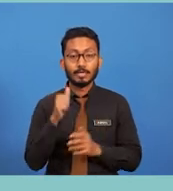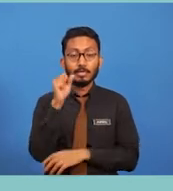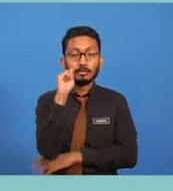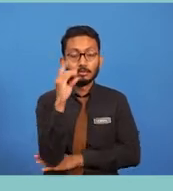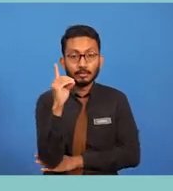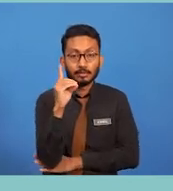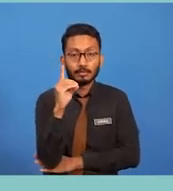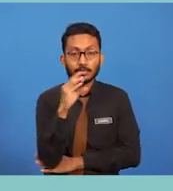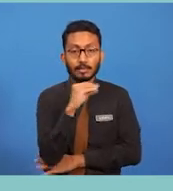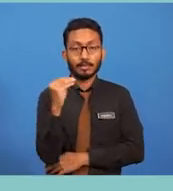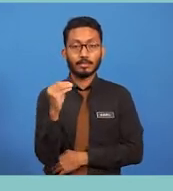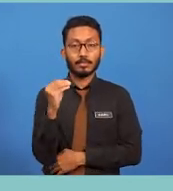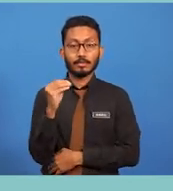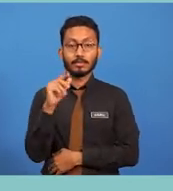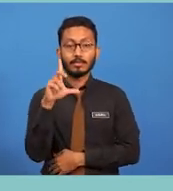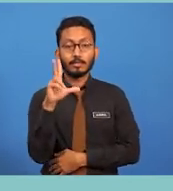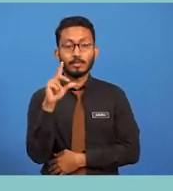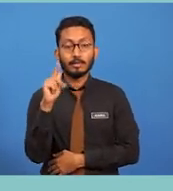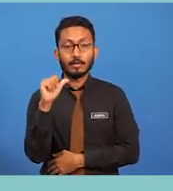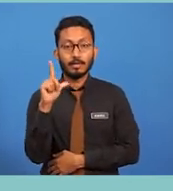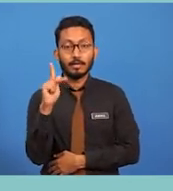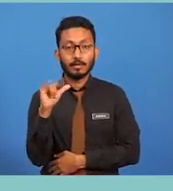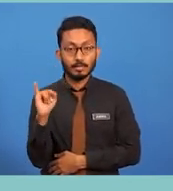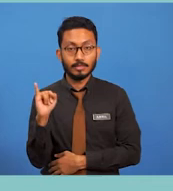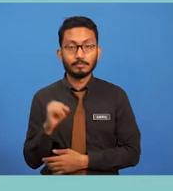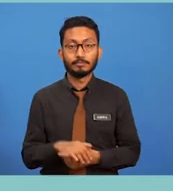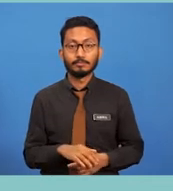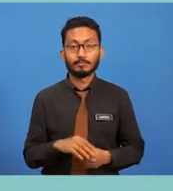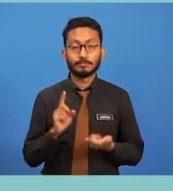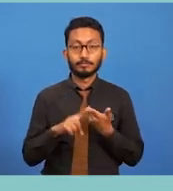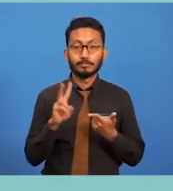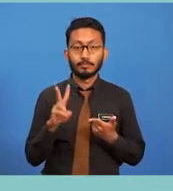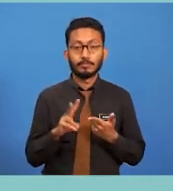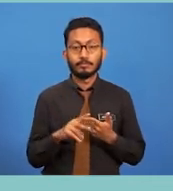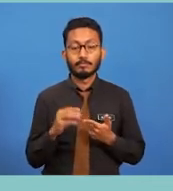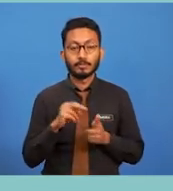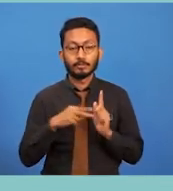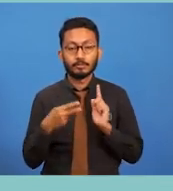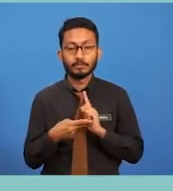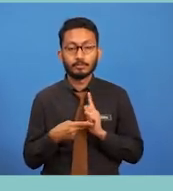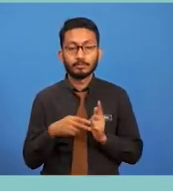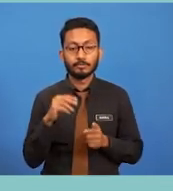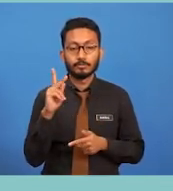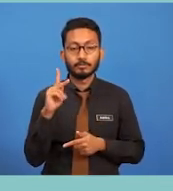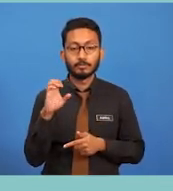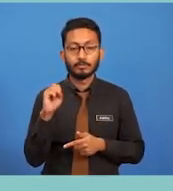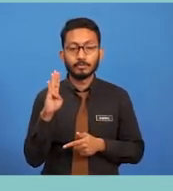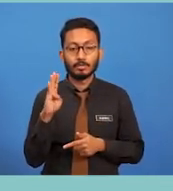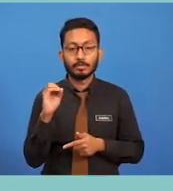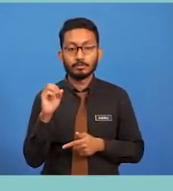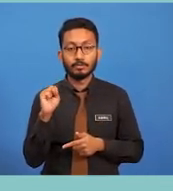mendefinisikan asid dan alkali. Kedua, menyatakan